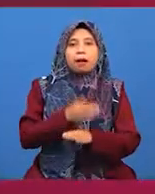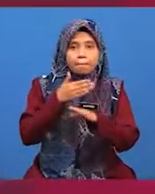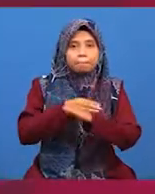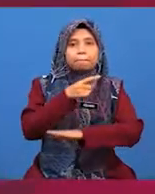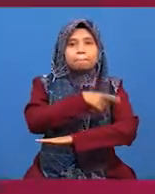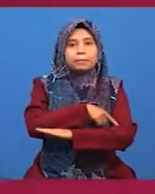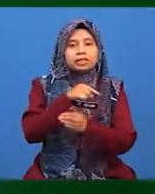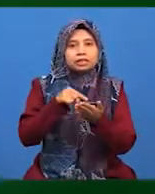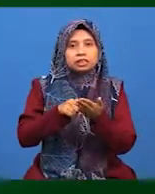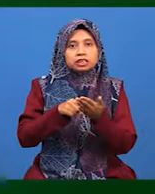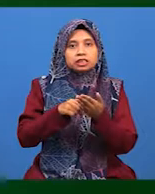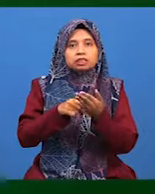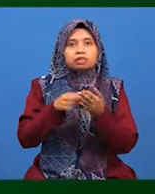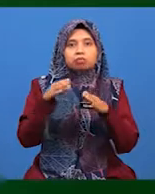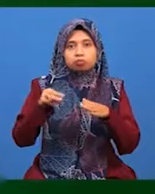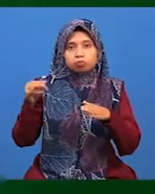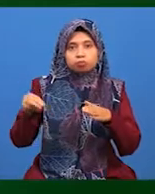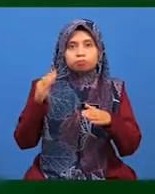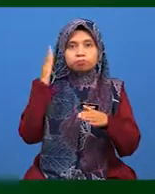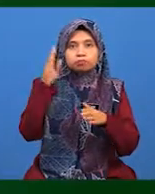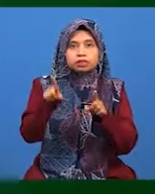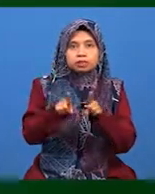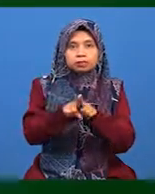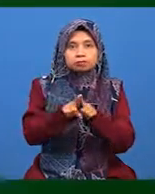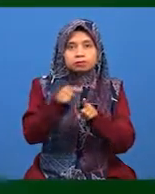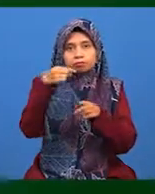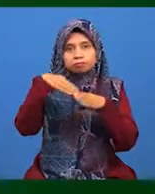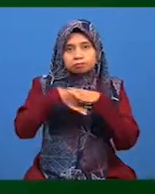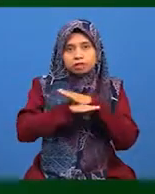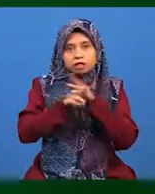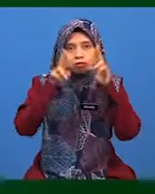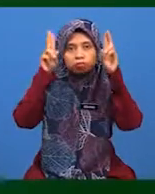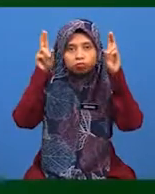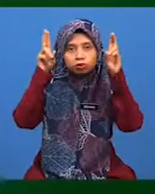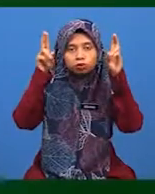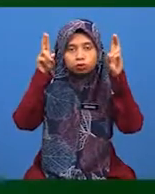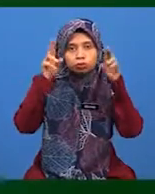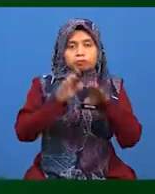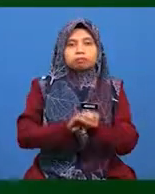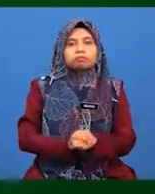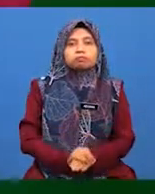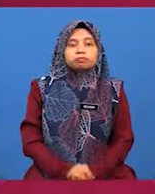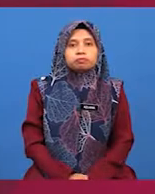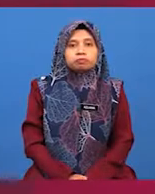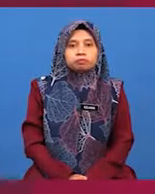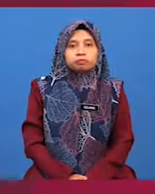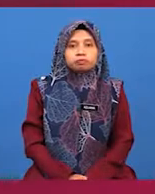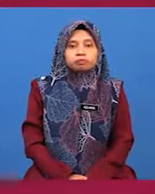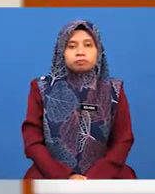ini, murid-murid akan bersama dengan cikgu dalam topik yang menarik untuk